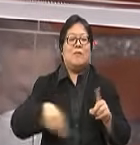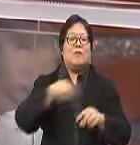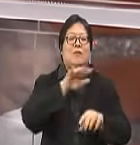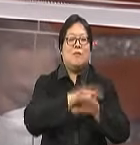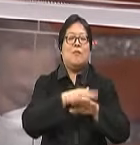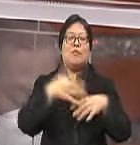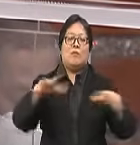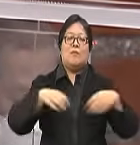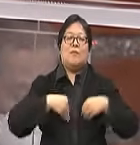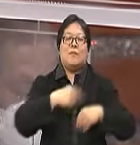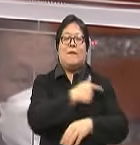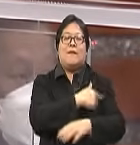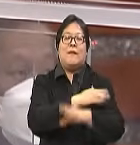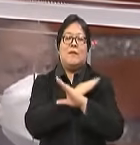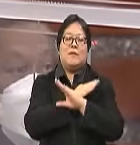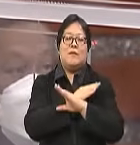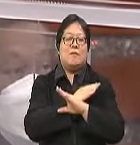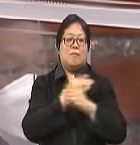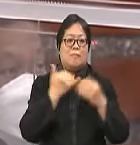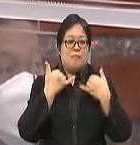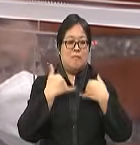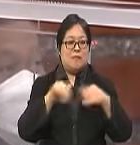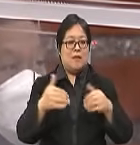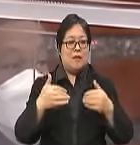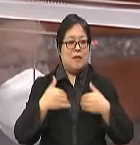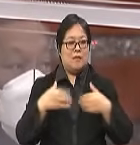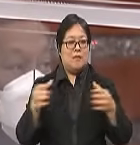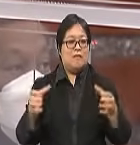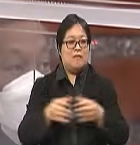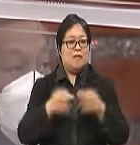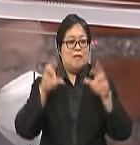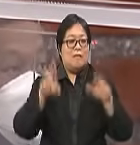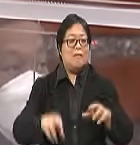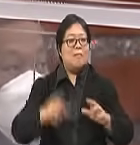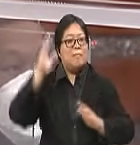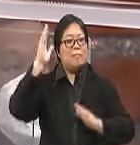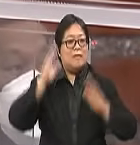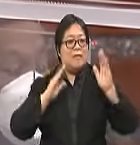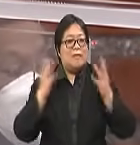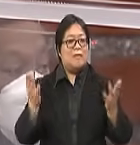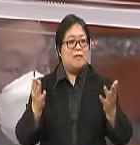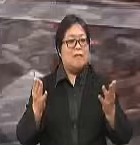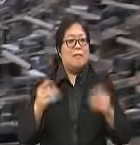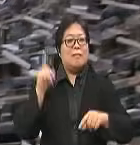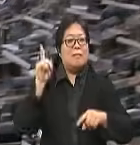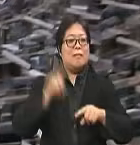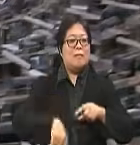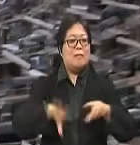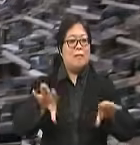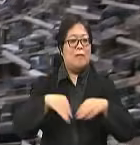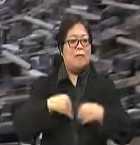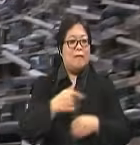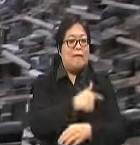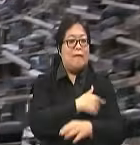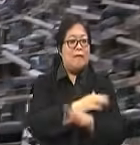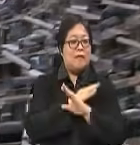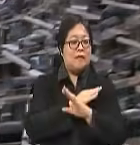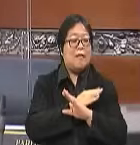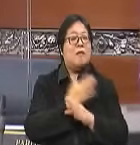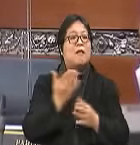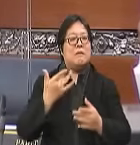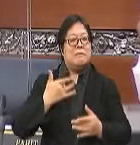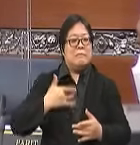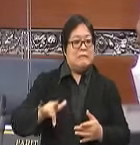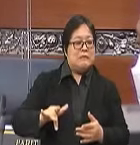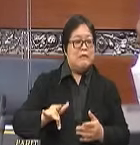ramai yang telah menerima vaksin masih terdapat segolongan rakyat Malaysia yang tidak boleh menerima vaksin karena